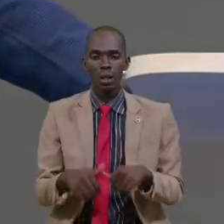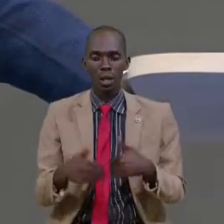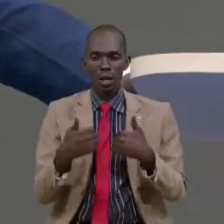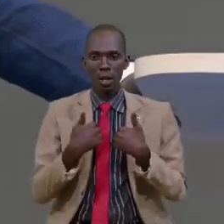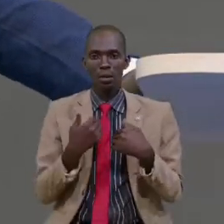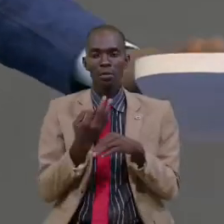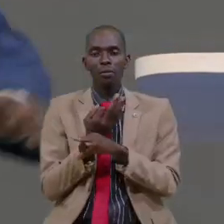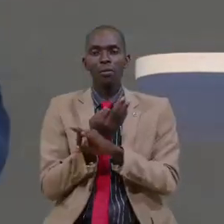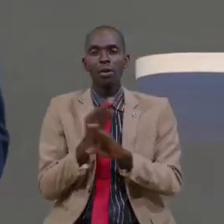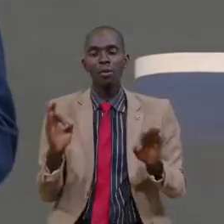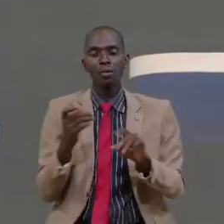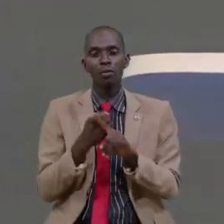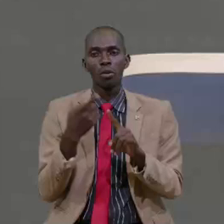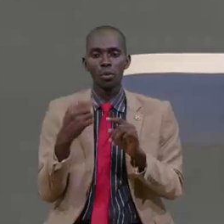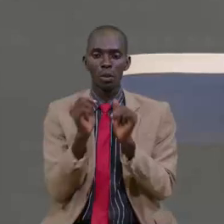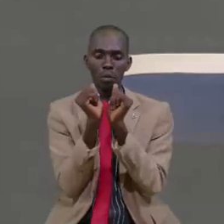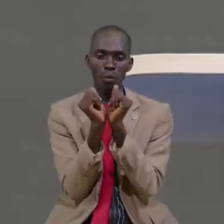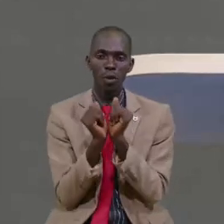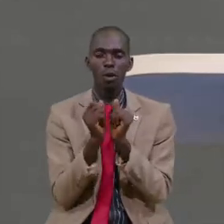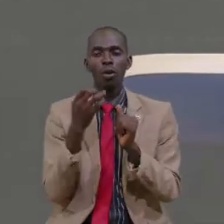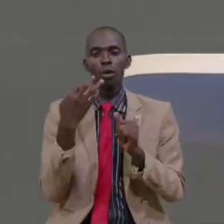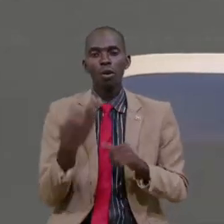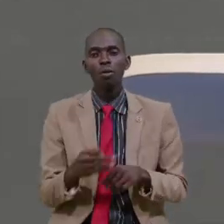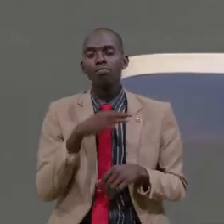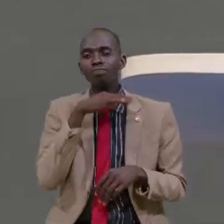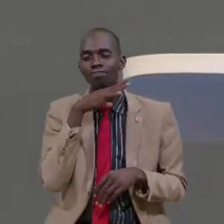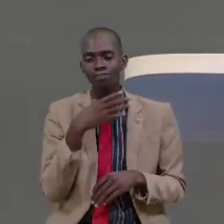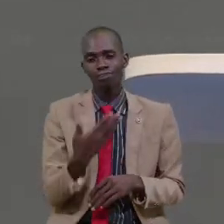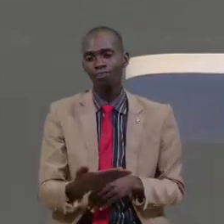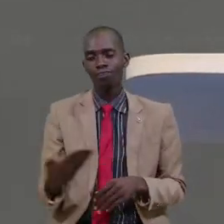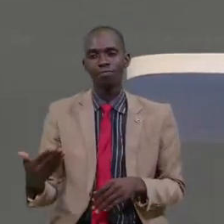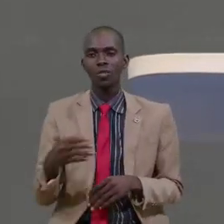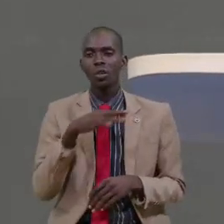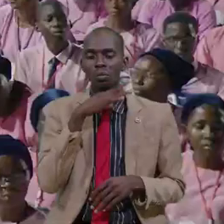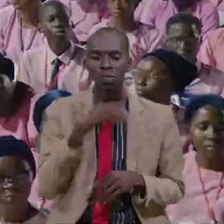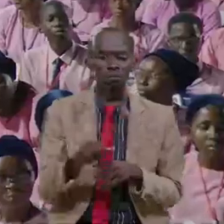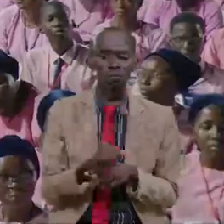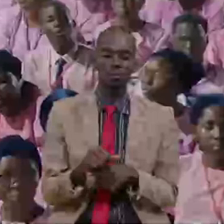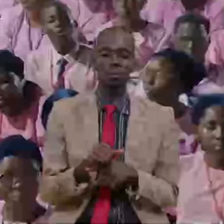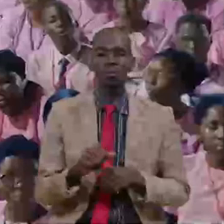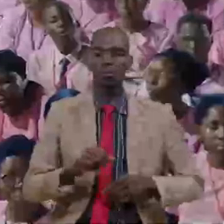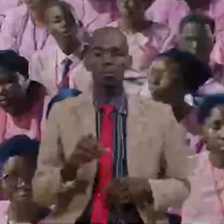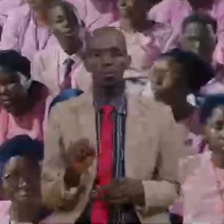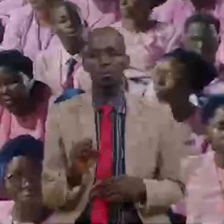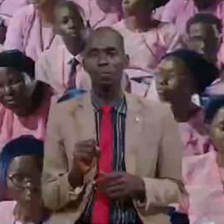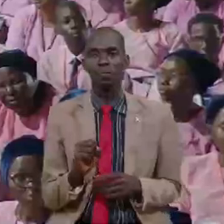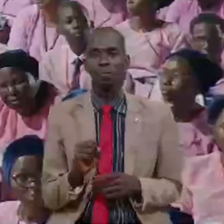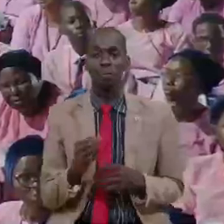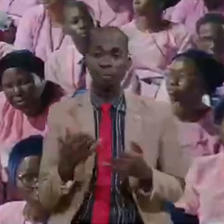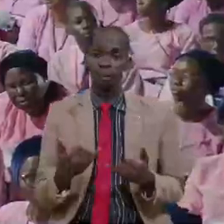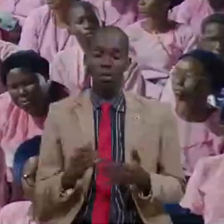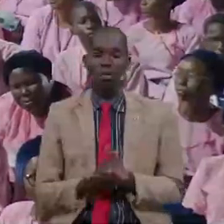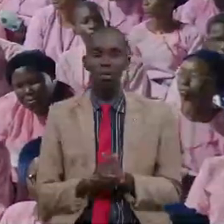avoir la libération de la servitude, des liens de la corruption. La servitude de la